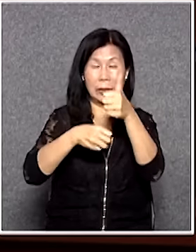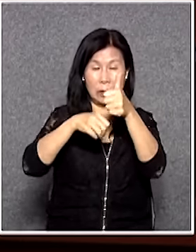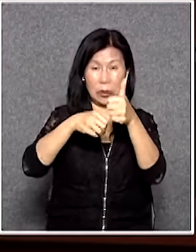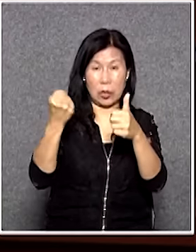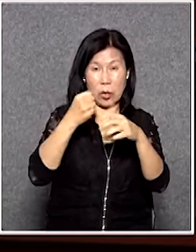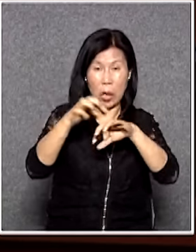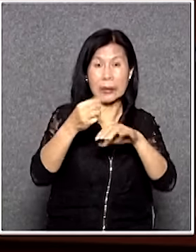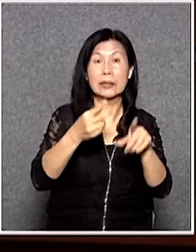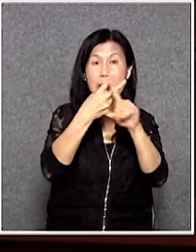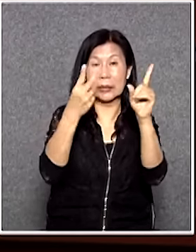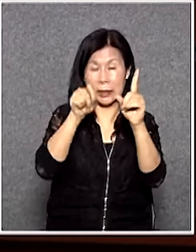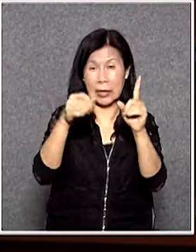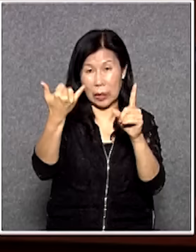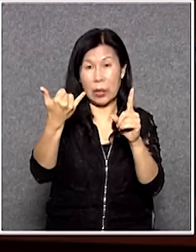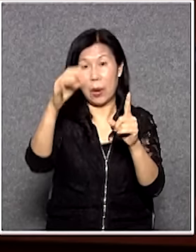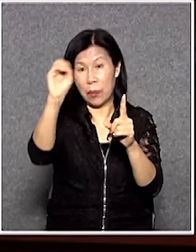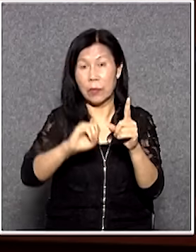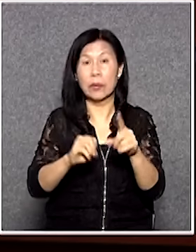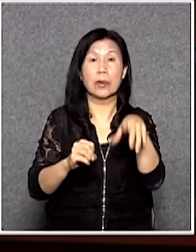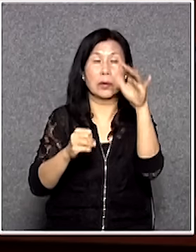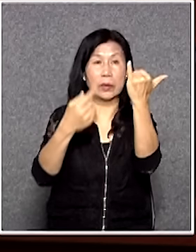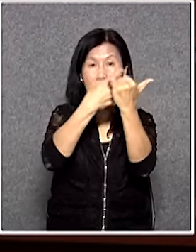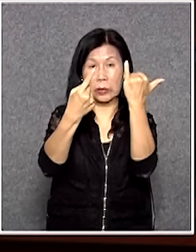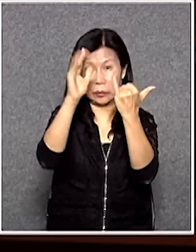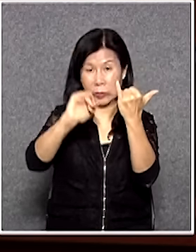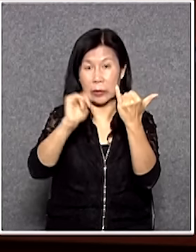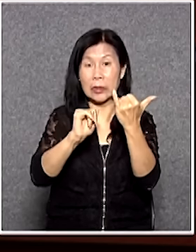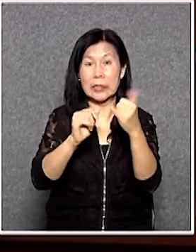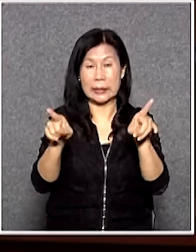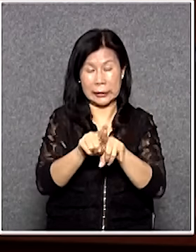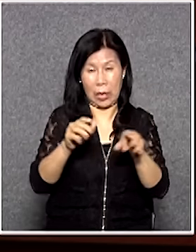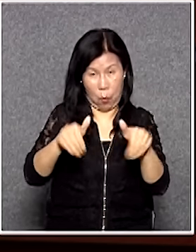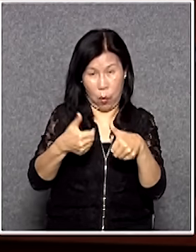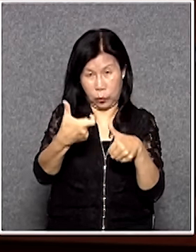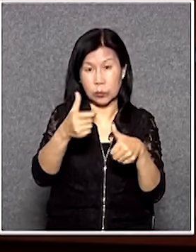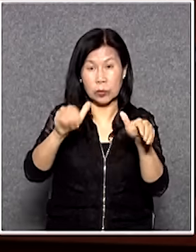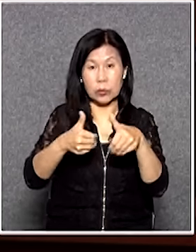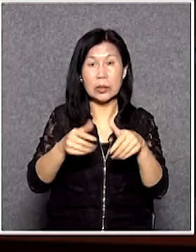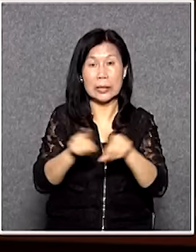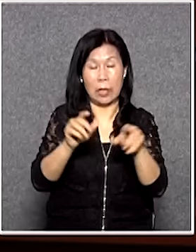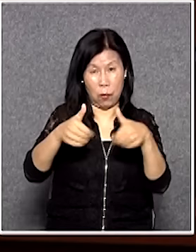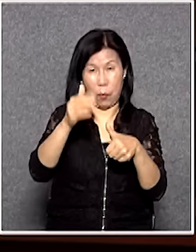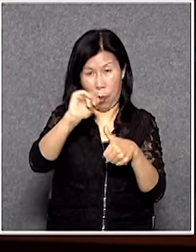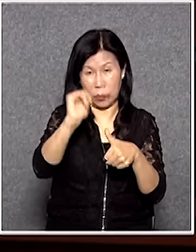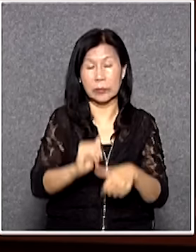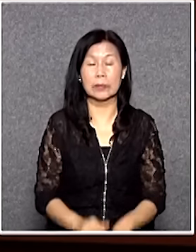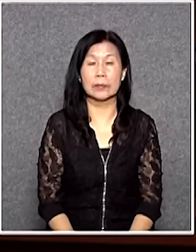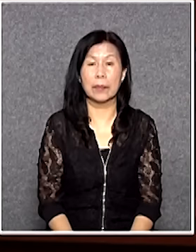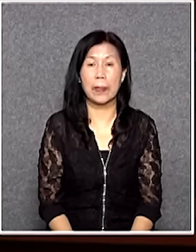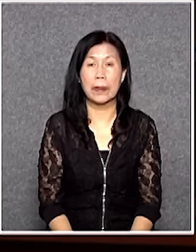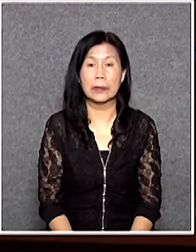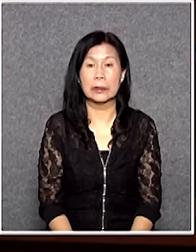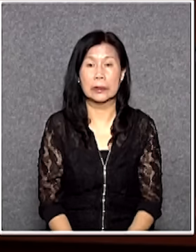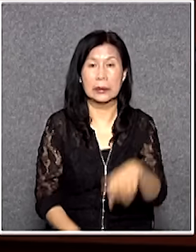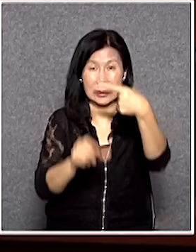中，只有 12.6%， 即是61只能够录到正面的回正，即是正回报。一